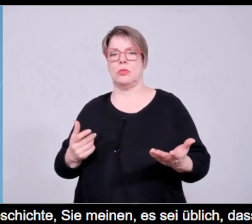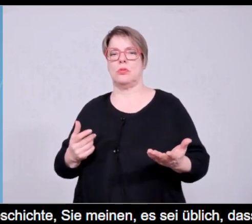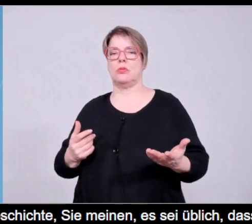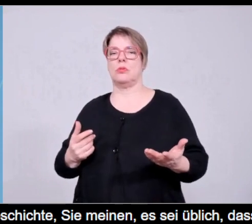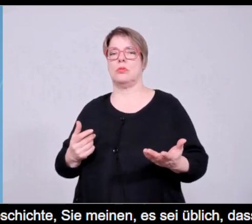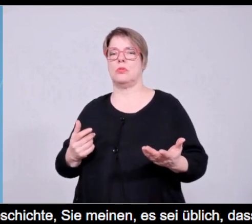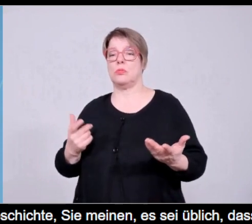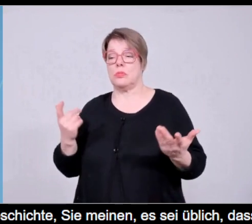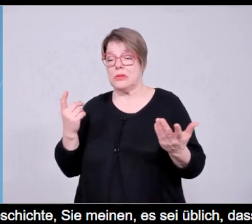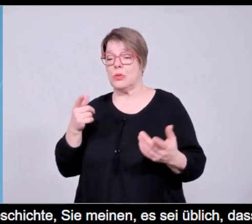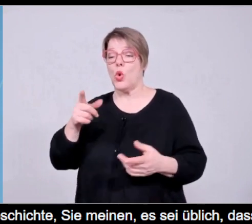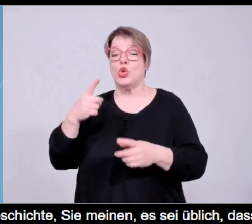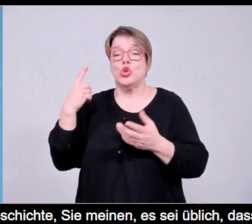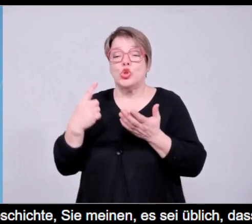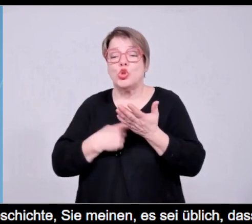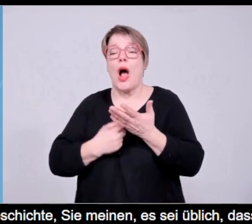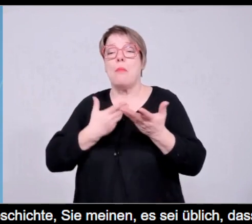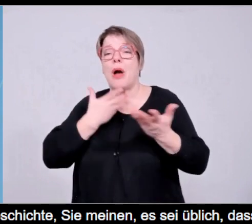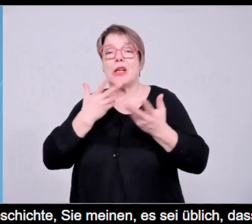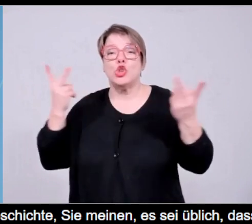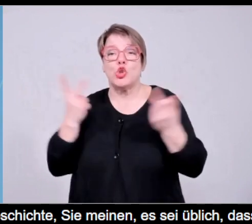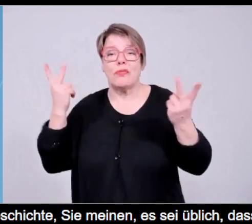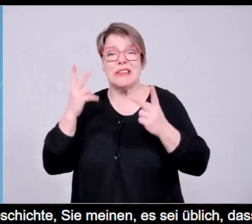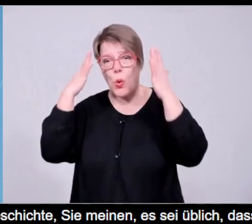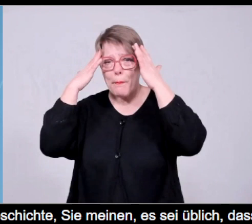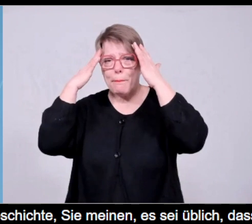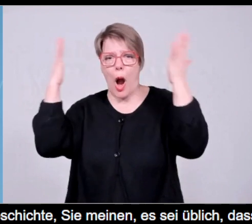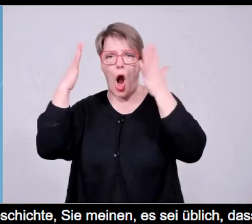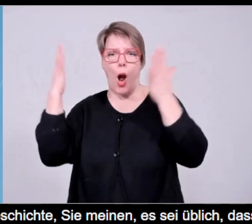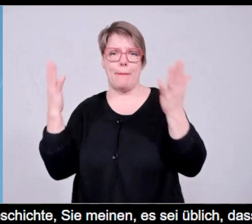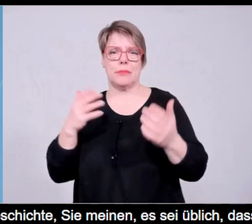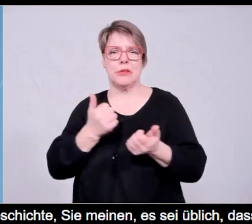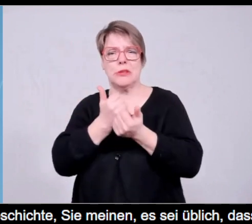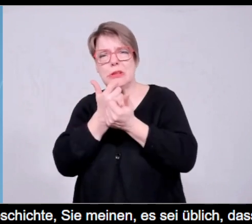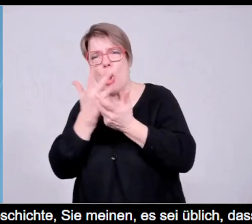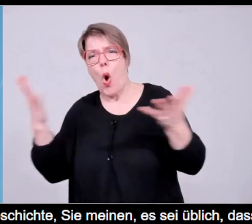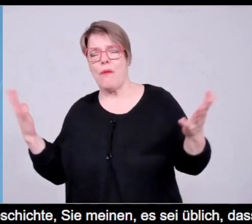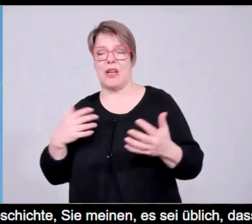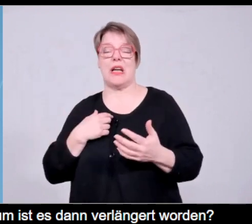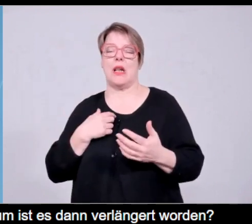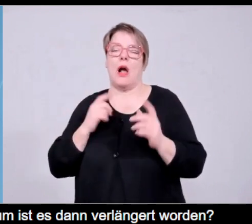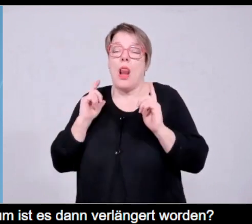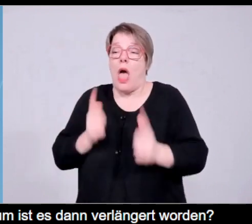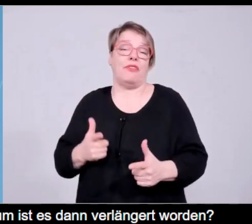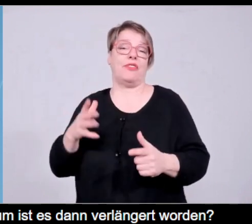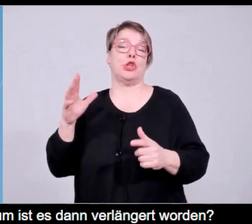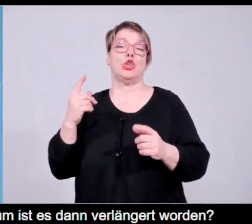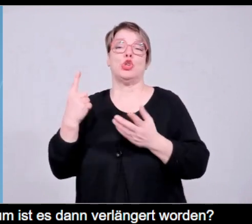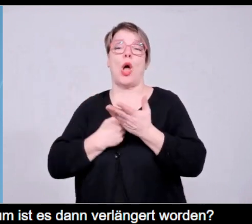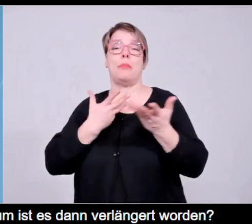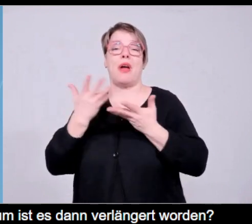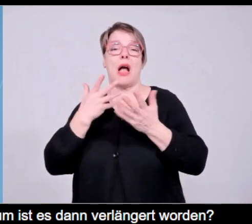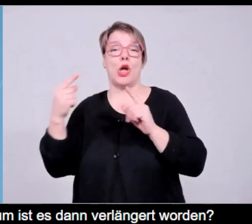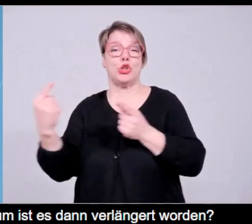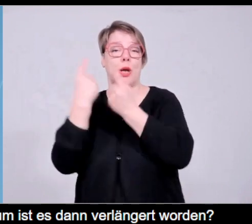ein neues Steuerverfahren. Und ich glaube, das ist etwas, was man entlastend dazu sagen kann, aber es ist richtig, es gibt Steuern, die zu erklären